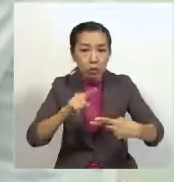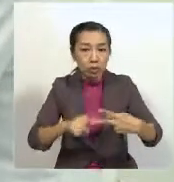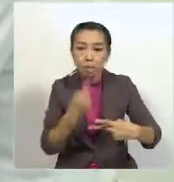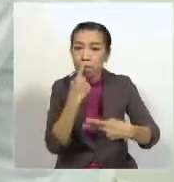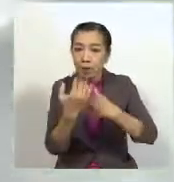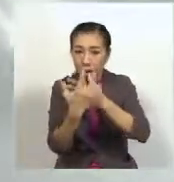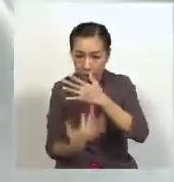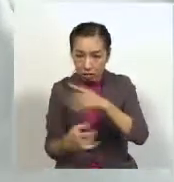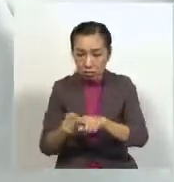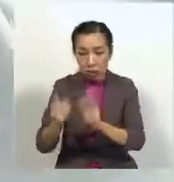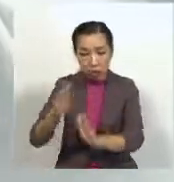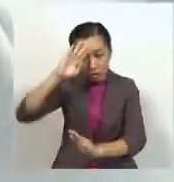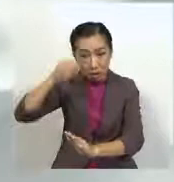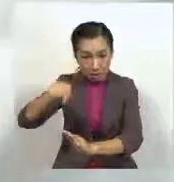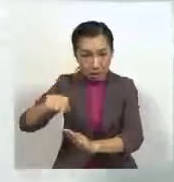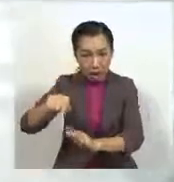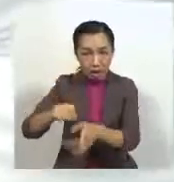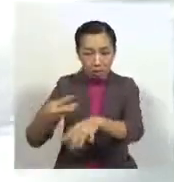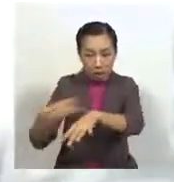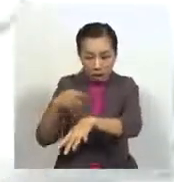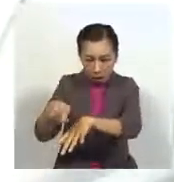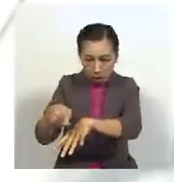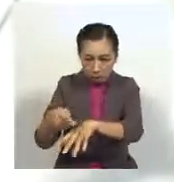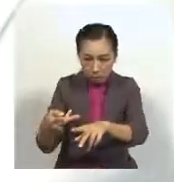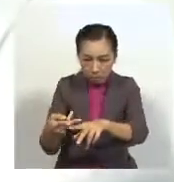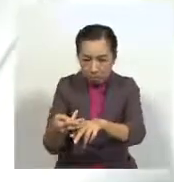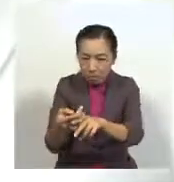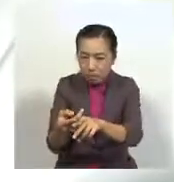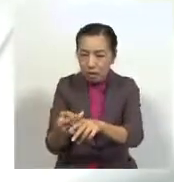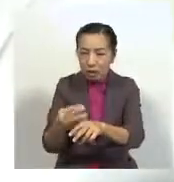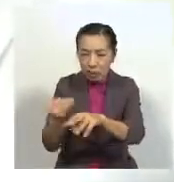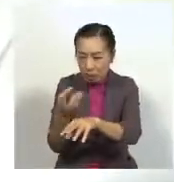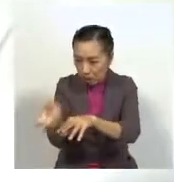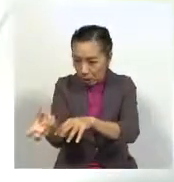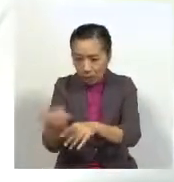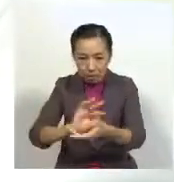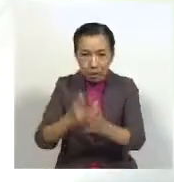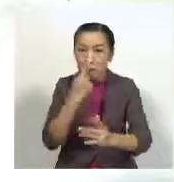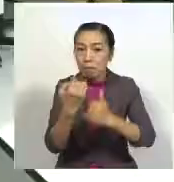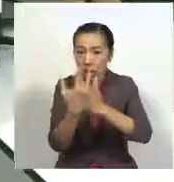มากกับผู้ป่วยในกรณีที่ชิ้นเนื้อมีปริมาณไม่เพียงพอต่อการตรวจ